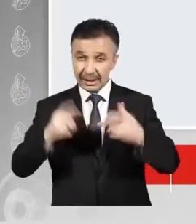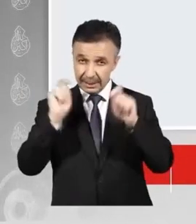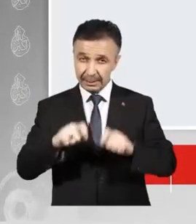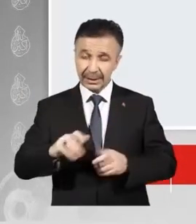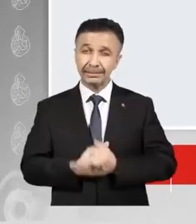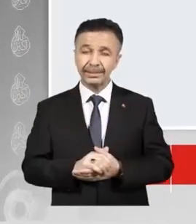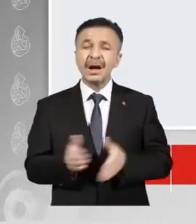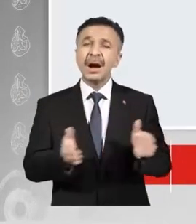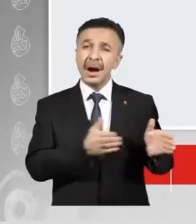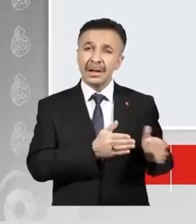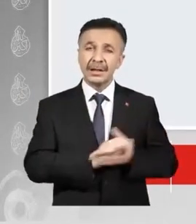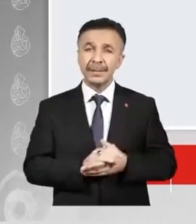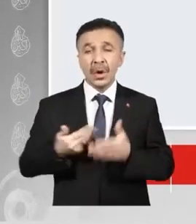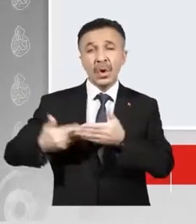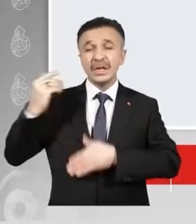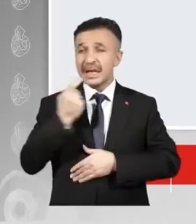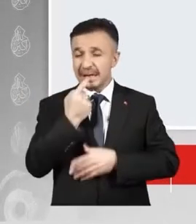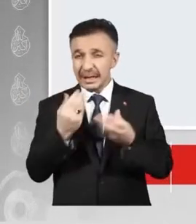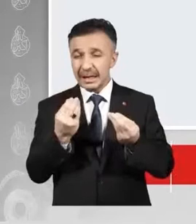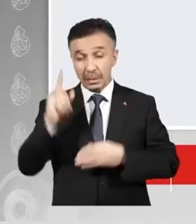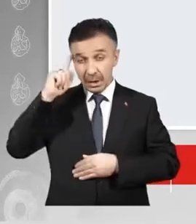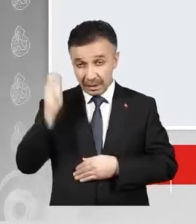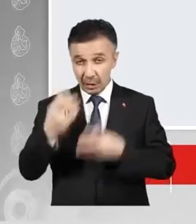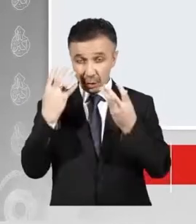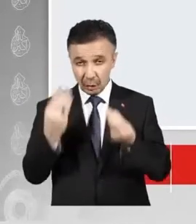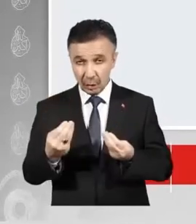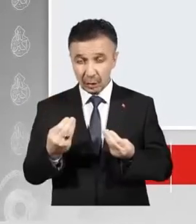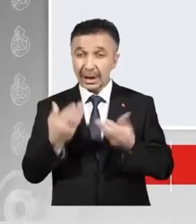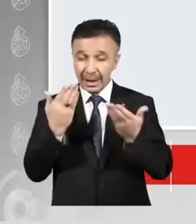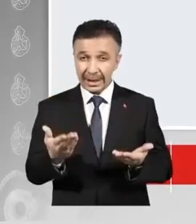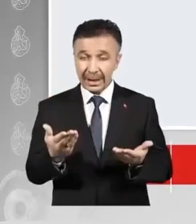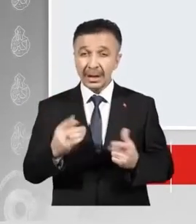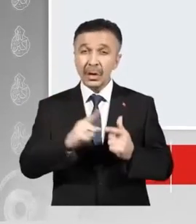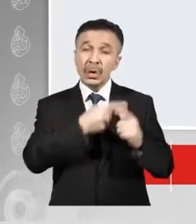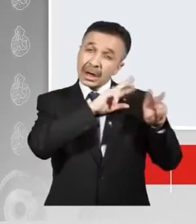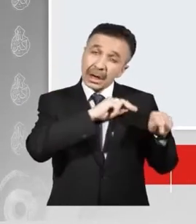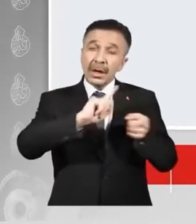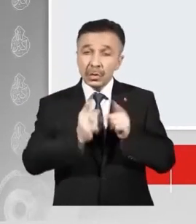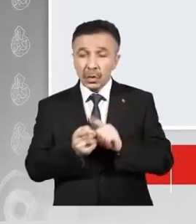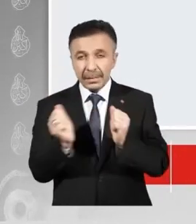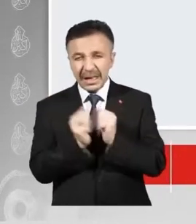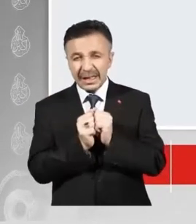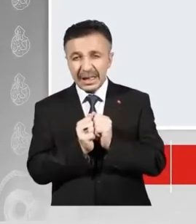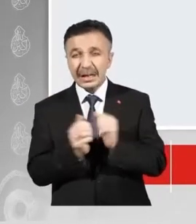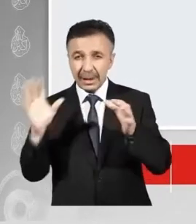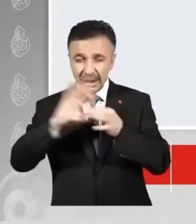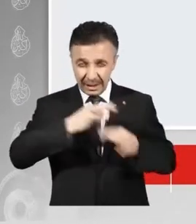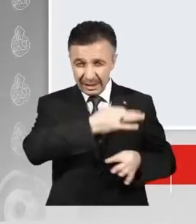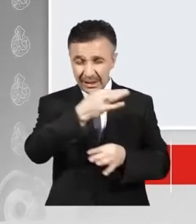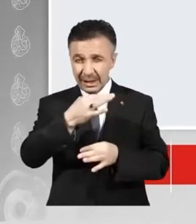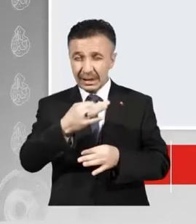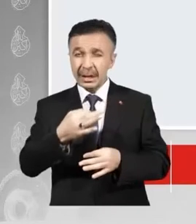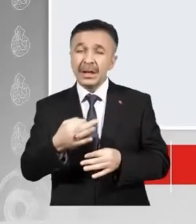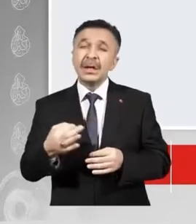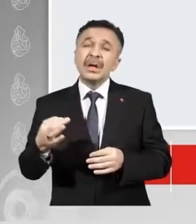işlemleriniz yapılmaktadır. Ayrıca geçmiş yıllarda müracaat etmiş olduğunuz halde konaklama türü, birliktelik